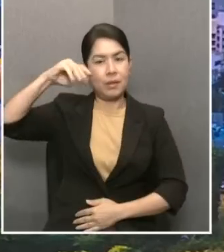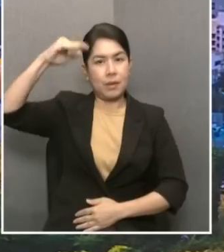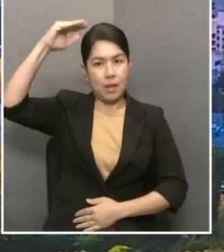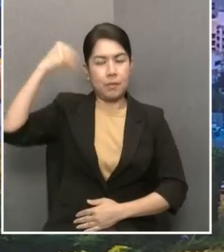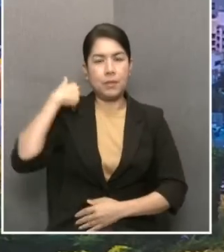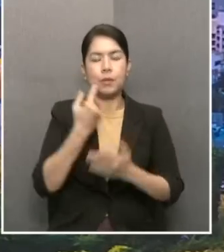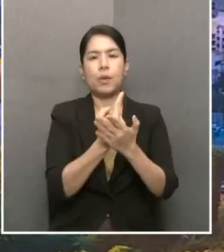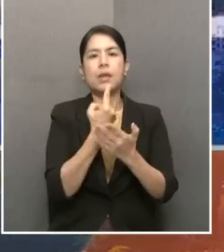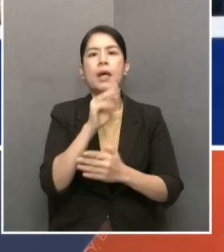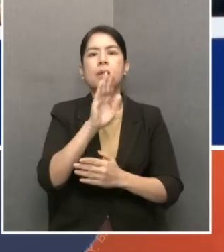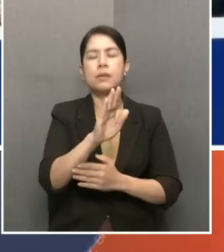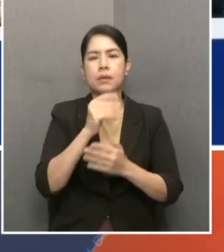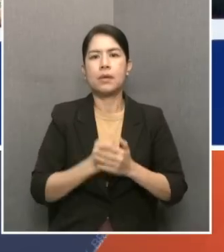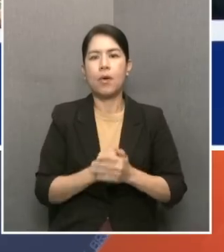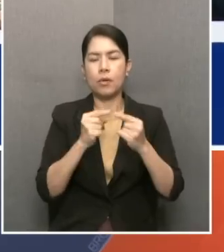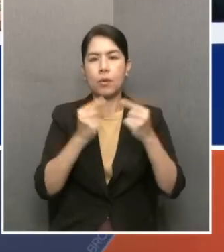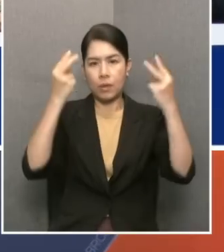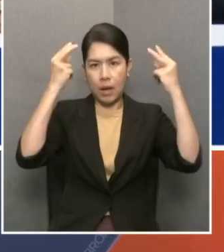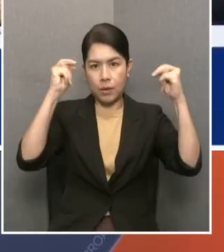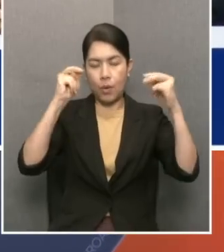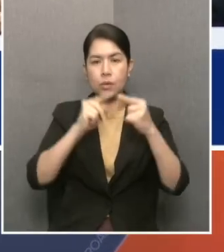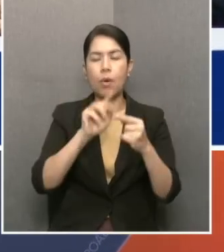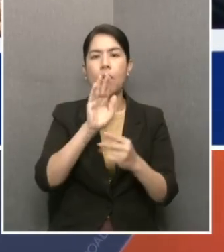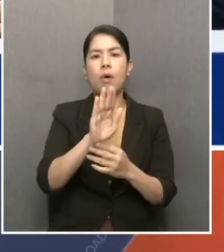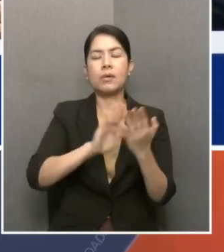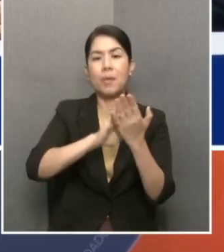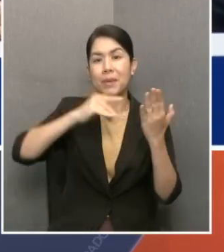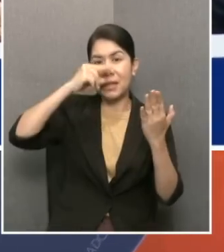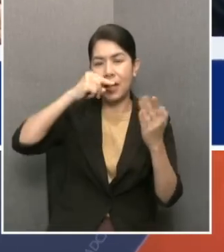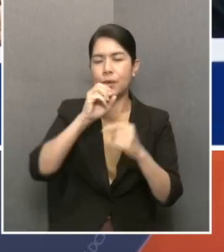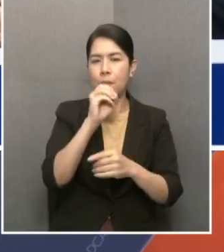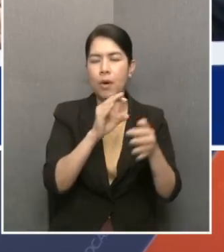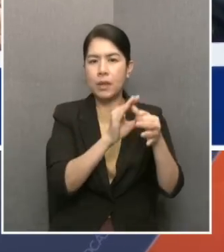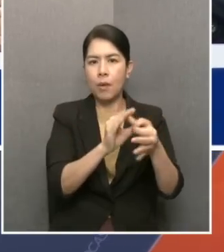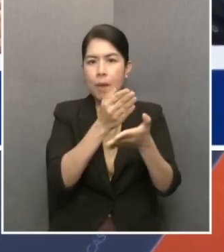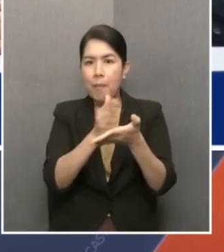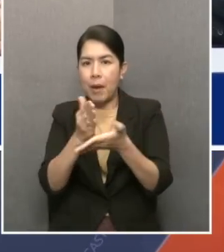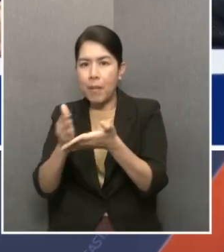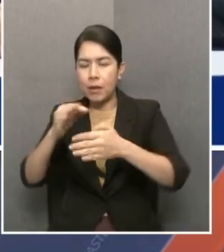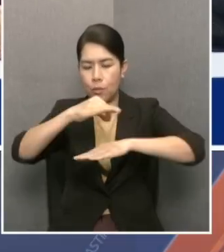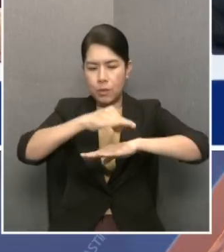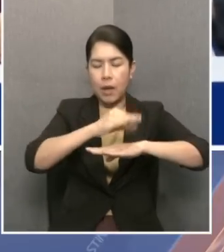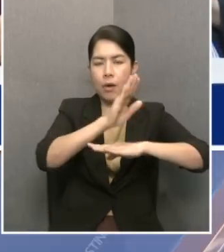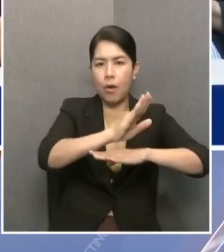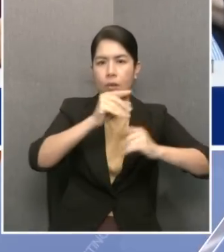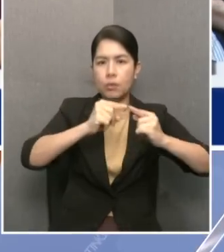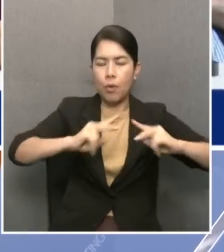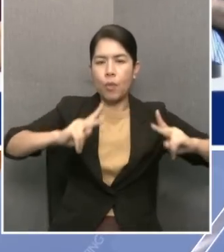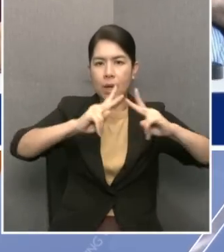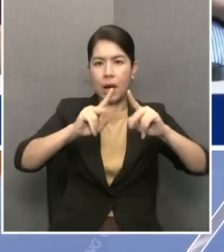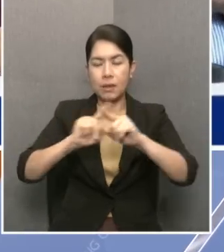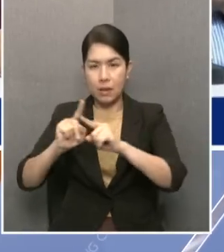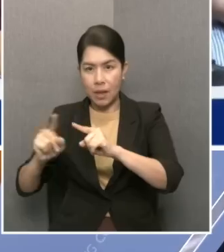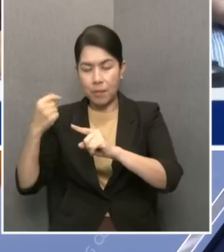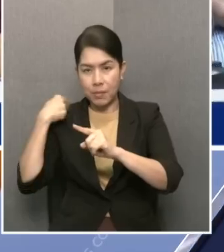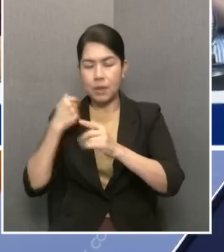ของเพื่อไทยออกมาพูดถึงเงื่อนไขในการจัดสรรโควต้ารัฐมนตรีนะครับว่าถ้ารัฐมนตรีที่